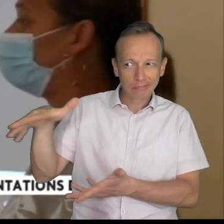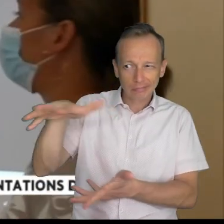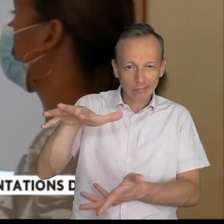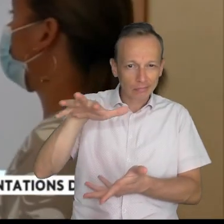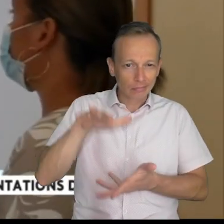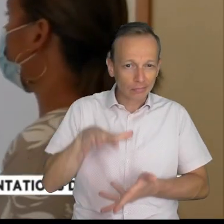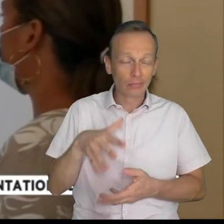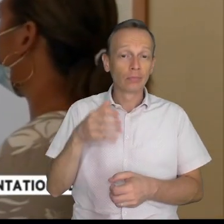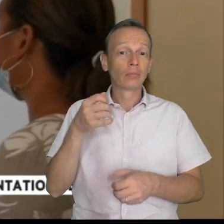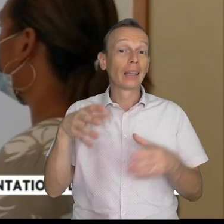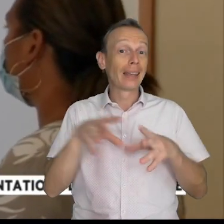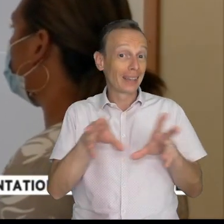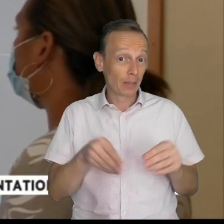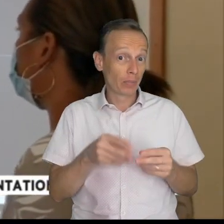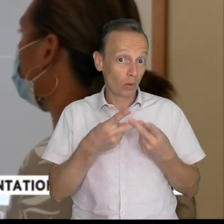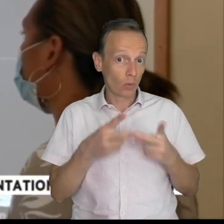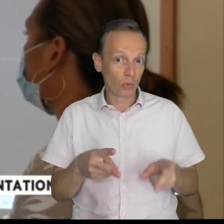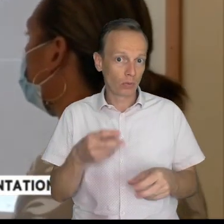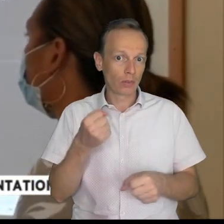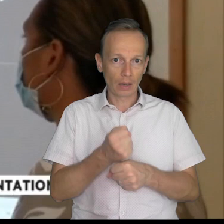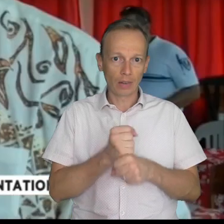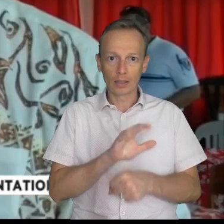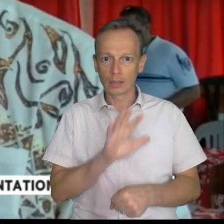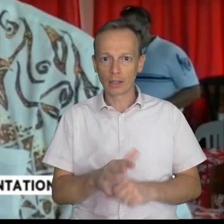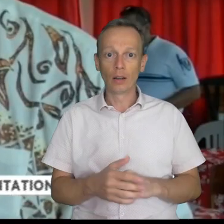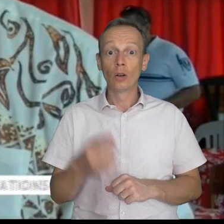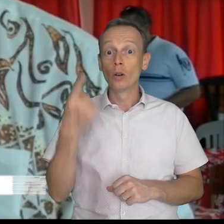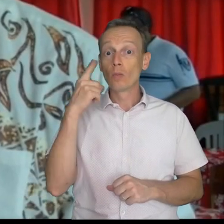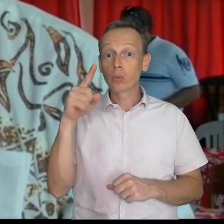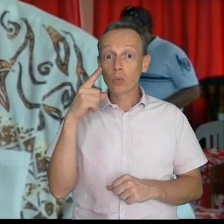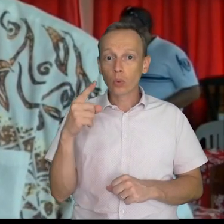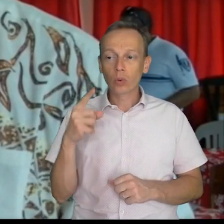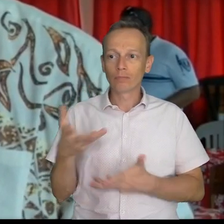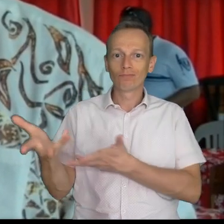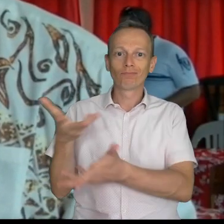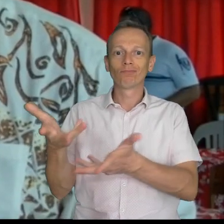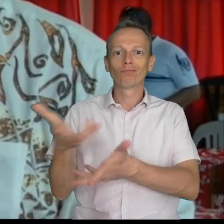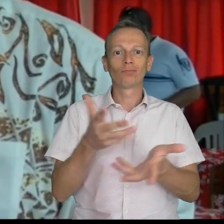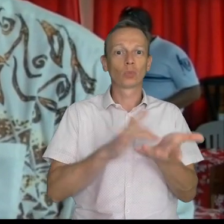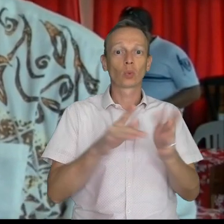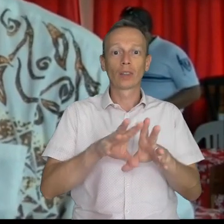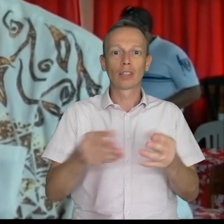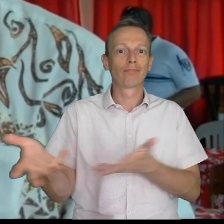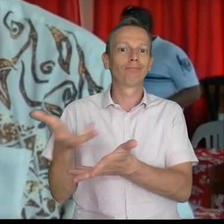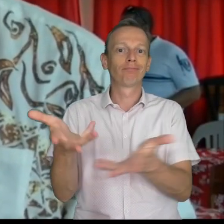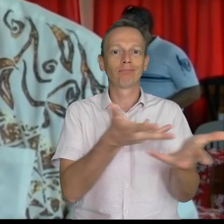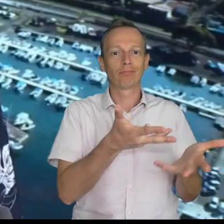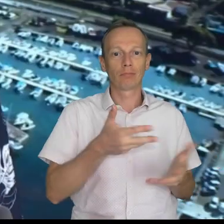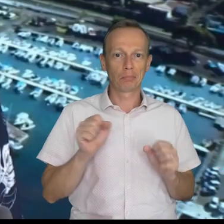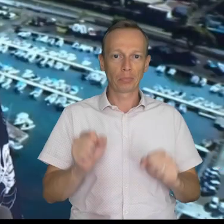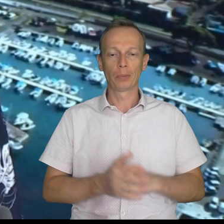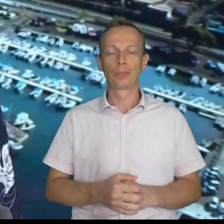ce travail sera fait par une équipe au sein de la commune. Et ça permet de redonner le dialogue à toute l'équipe.